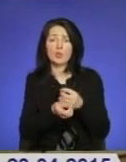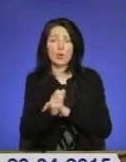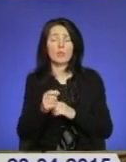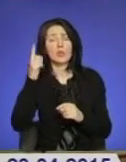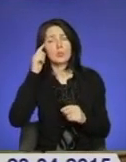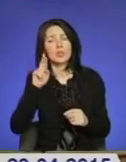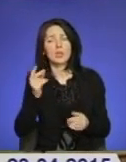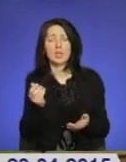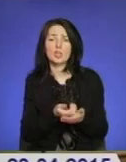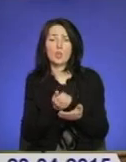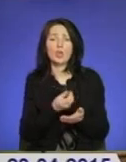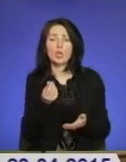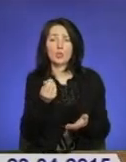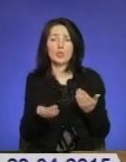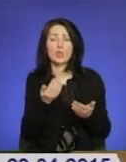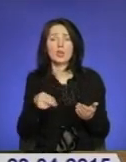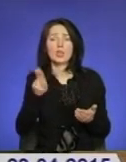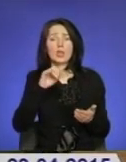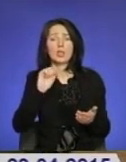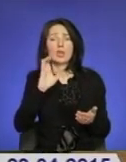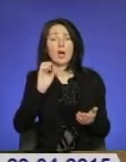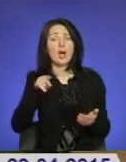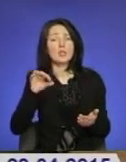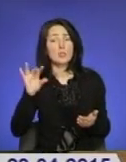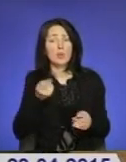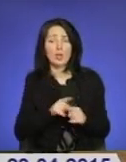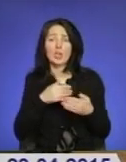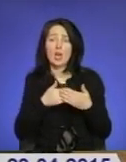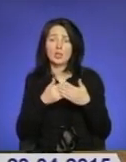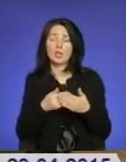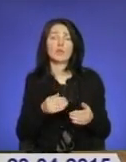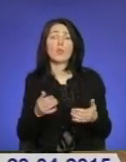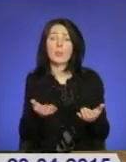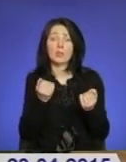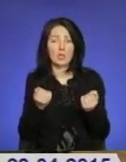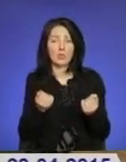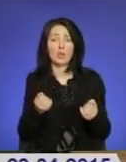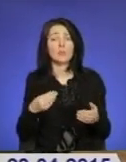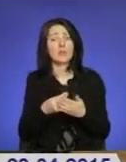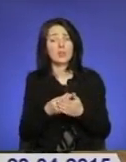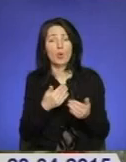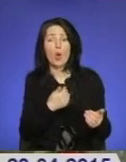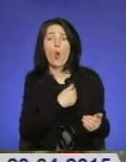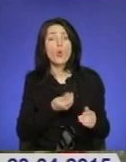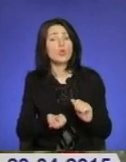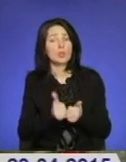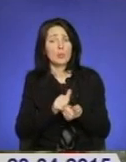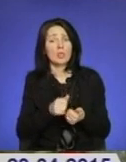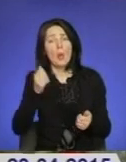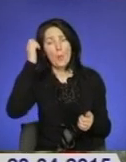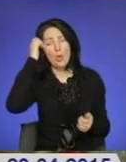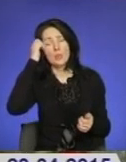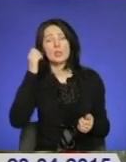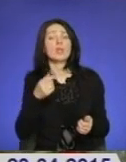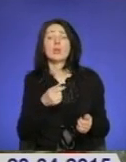заробляти гроші. Навіть діаспоряни, які активно підтримують фінансово, хочуть навзамін пам'ятний хоч маленький сувенір. Випікали